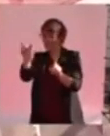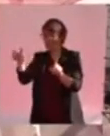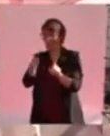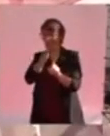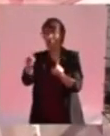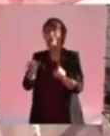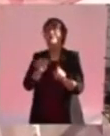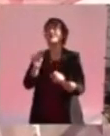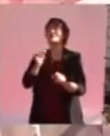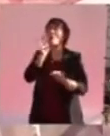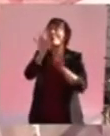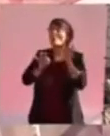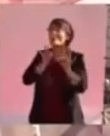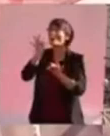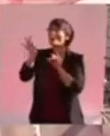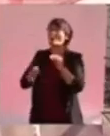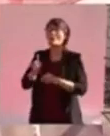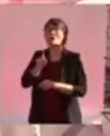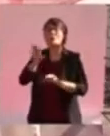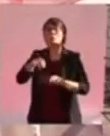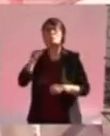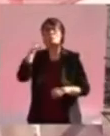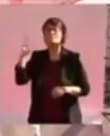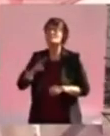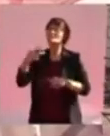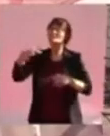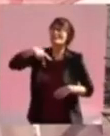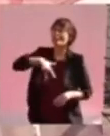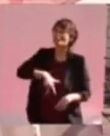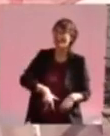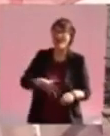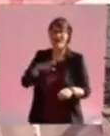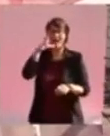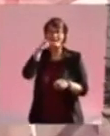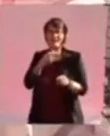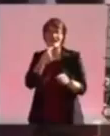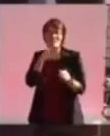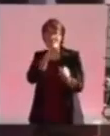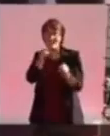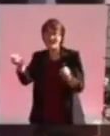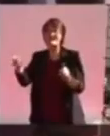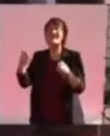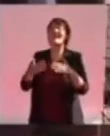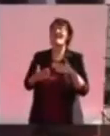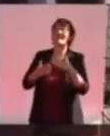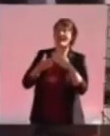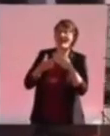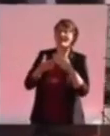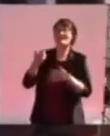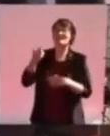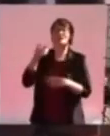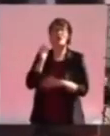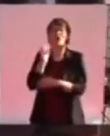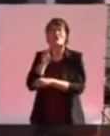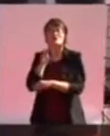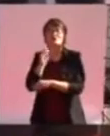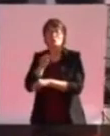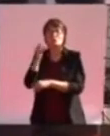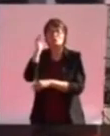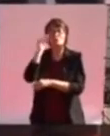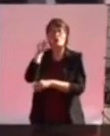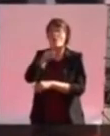degli aspetti sociali delle persone reddito istruzione casa lavoro ambiente e relazioni